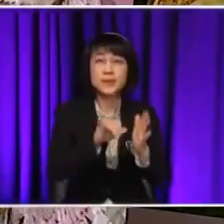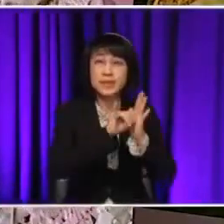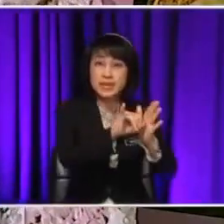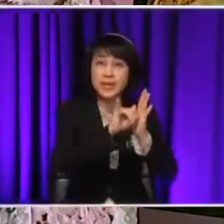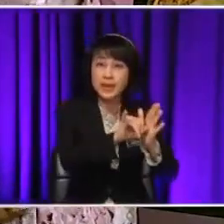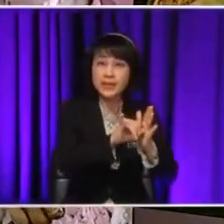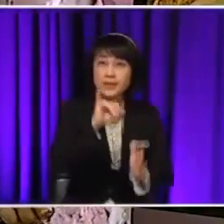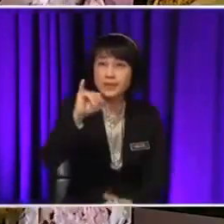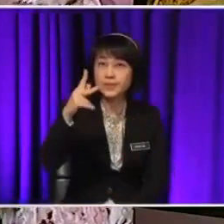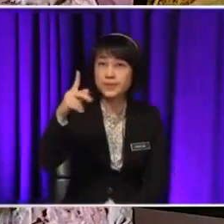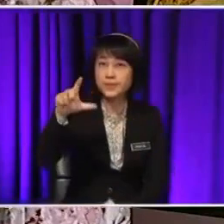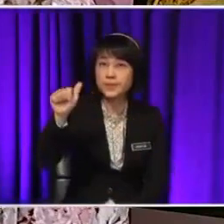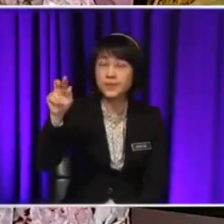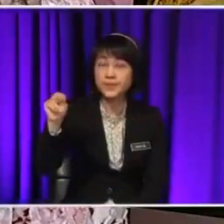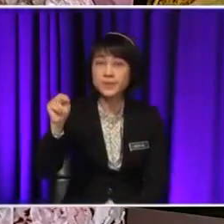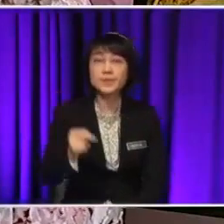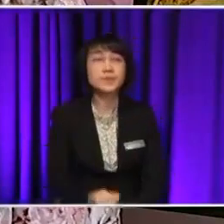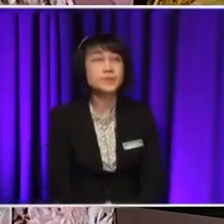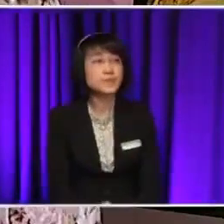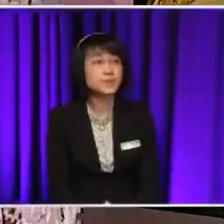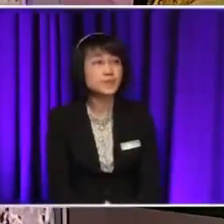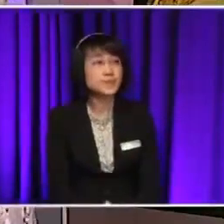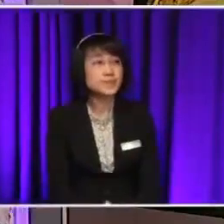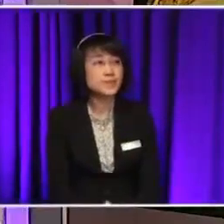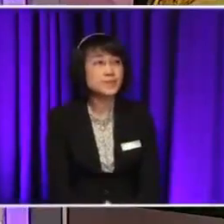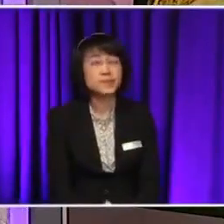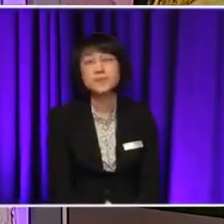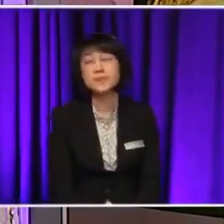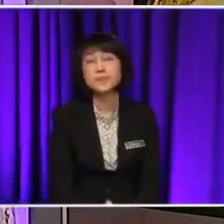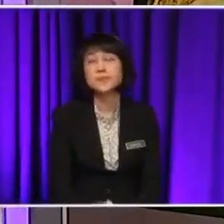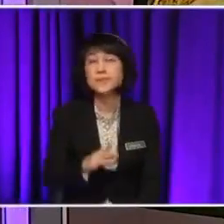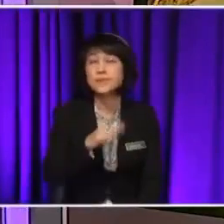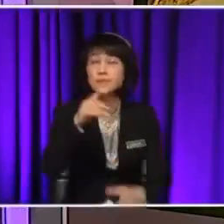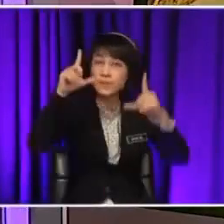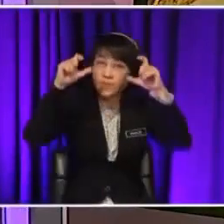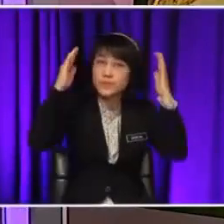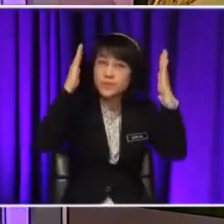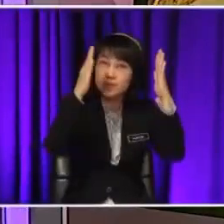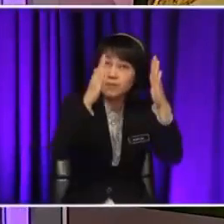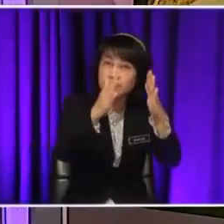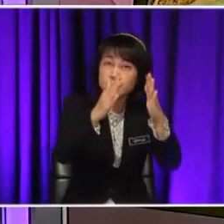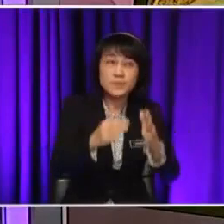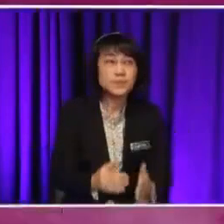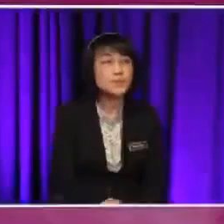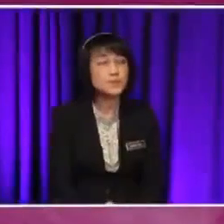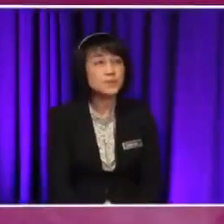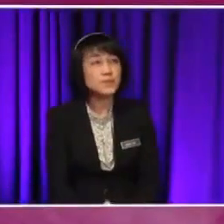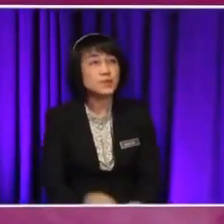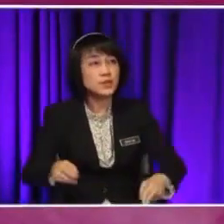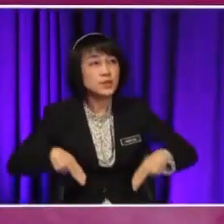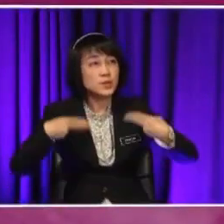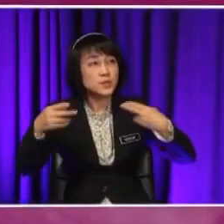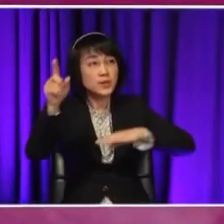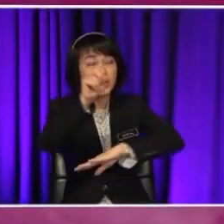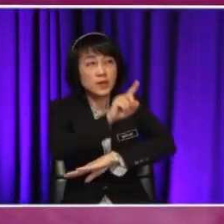Faham. Okey, berikutnya. Okey. Style fotografi yang memfokuskan rakaman kehidupan harian di